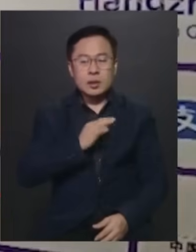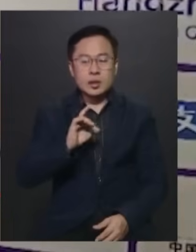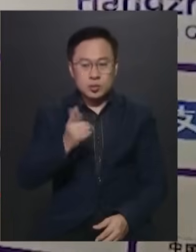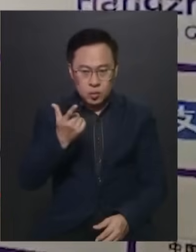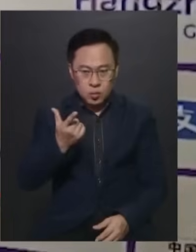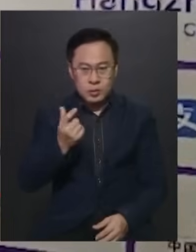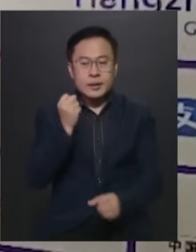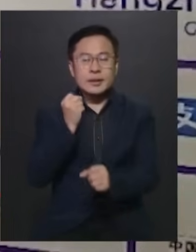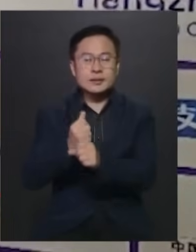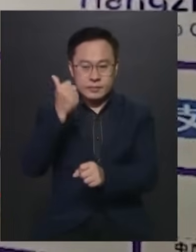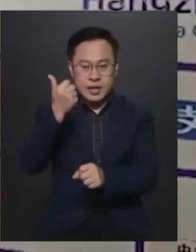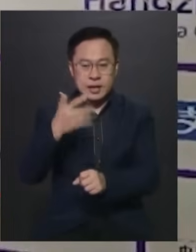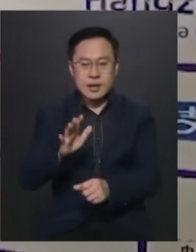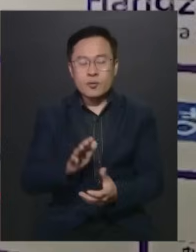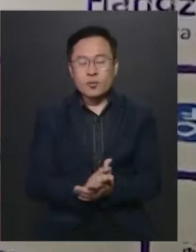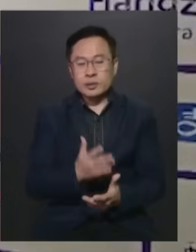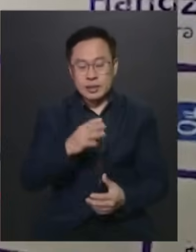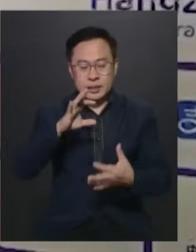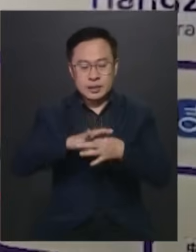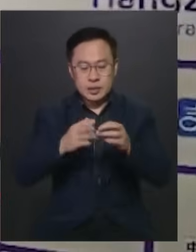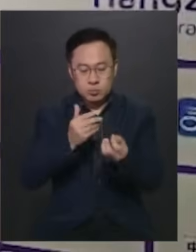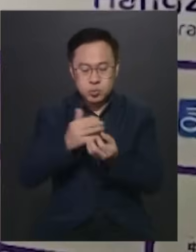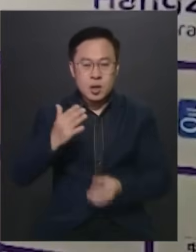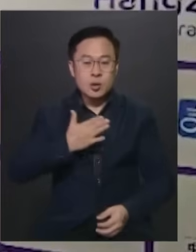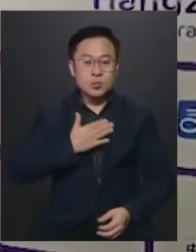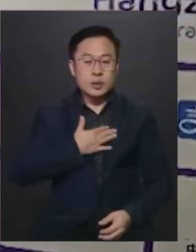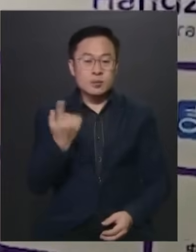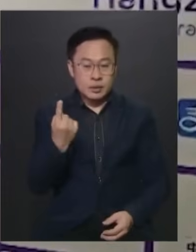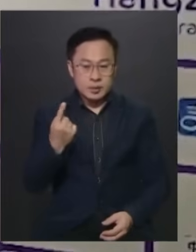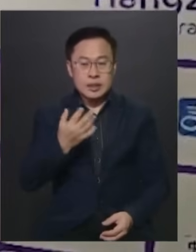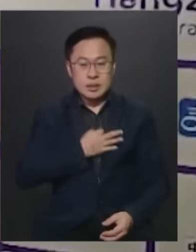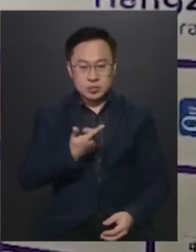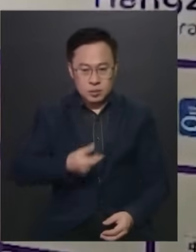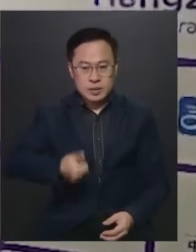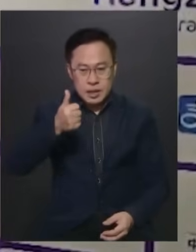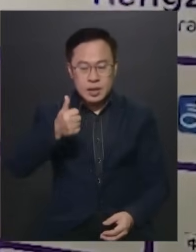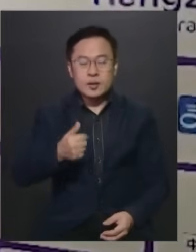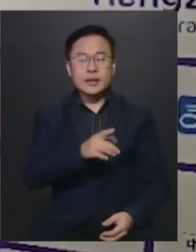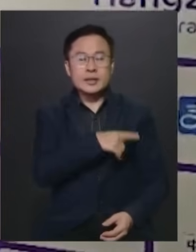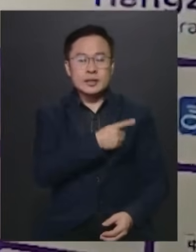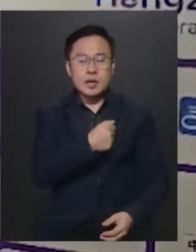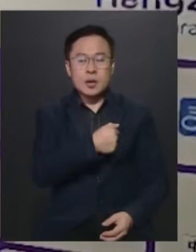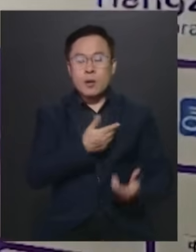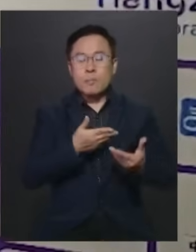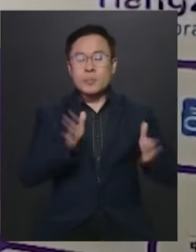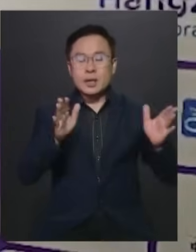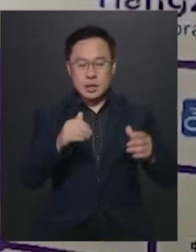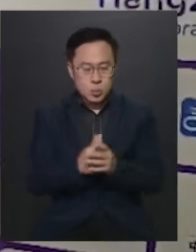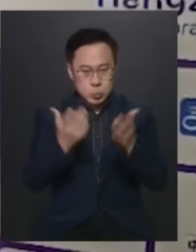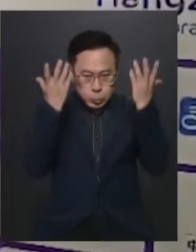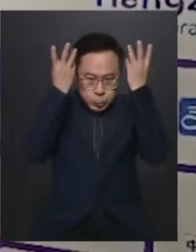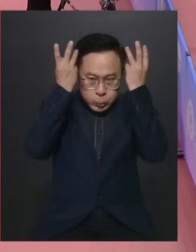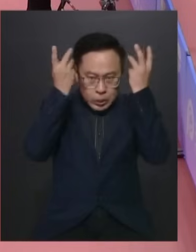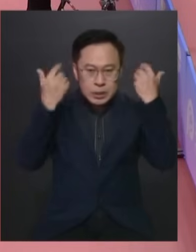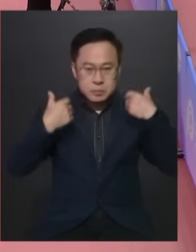คุณพ่อโอเควันนี้ผมทำให้ได้แหละเหรียญทองเอาไปให้ลูกได้แล้วครับก็ก็รู้สึกว่าดีใจแล้วก็เหมือนปลดล็อคตัวเองเพราะว่ามีความกังวลความเครียดก่อนแข่งพอสม